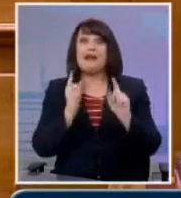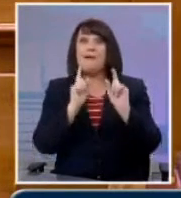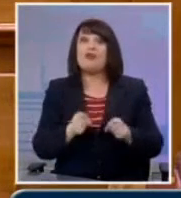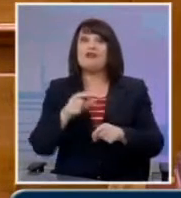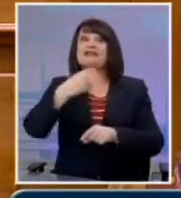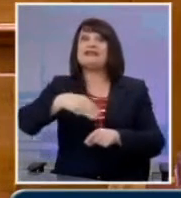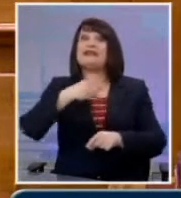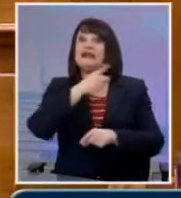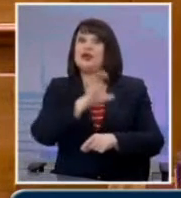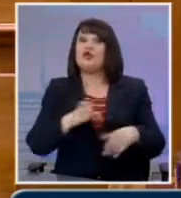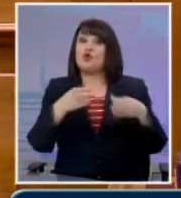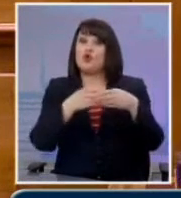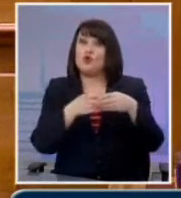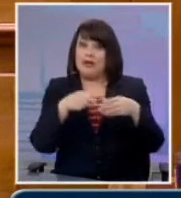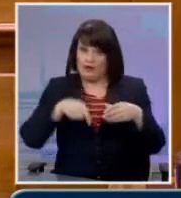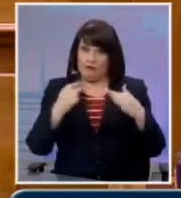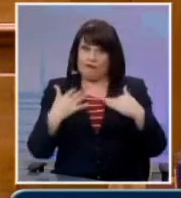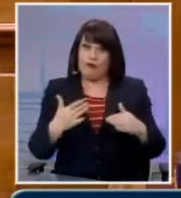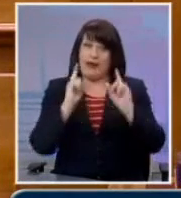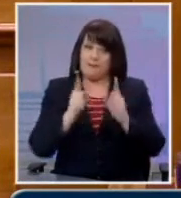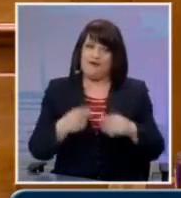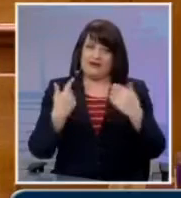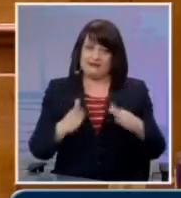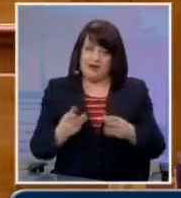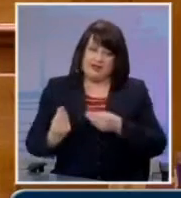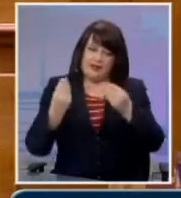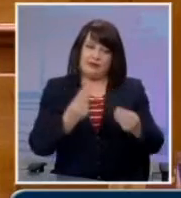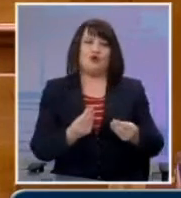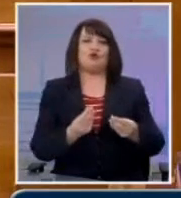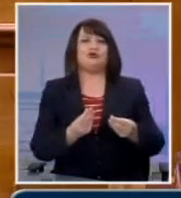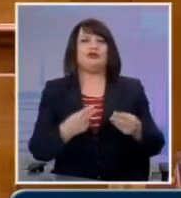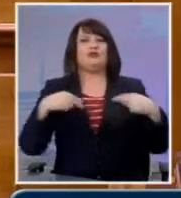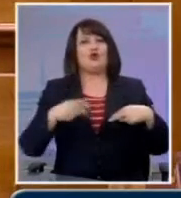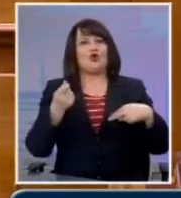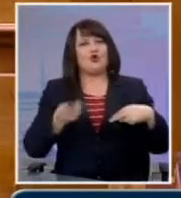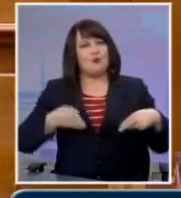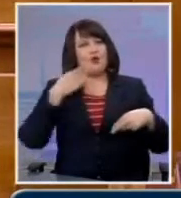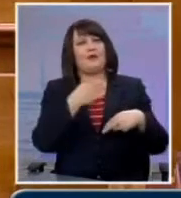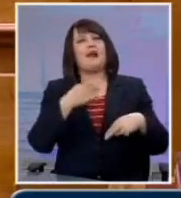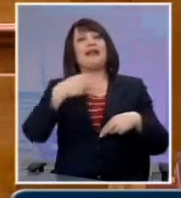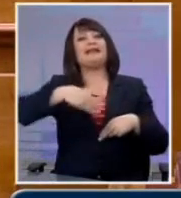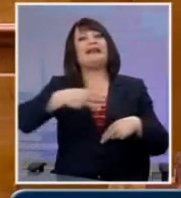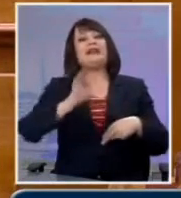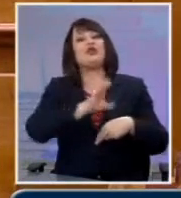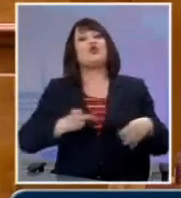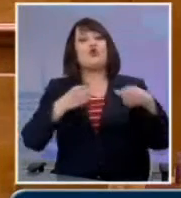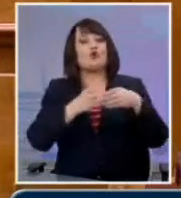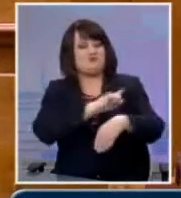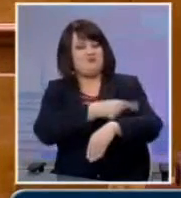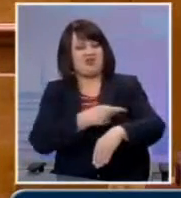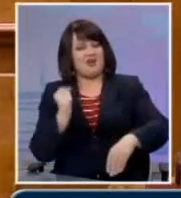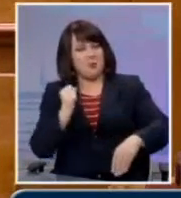παίρνει μια απόφαση η οποία θα δώσει τη δύναμη στους Υπουργούς Οικονομικών να πάνε στο Eurogroup την Τρίτη και να